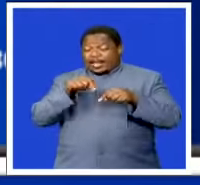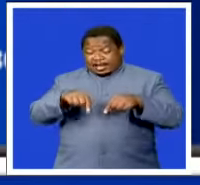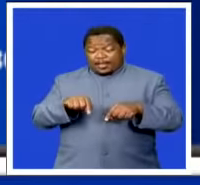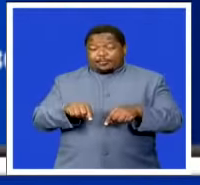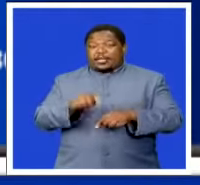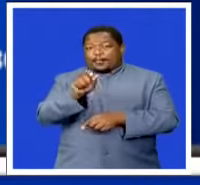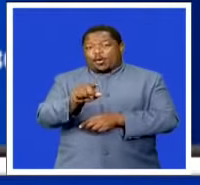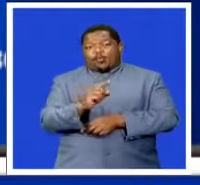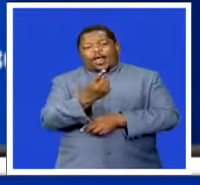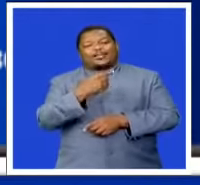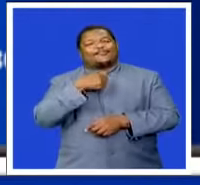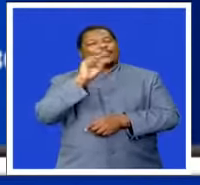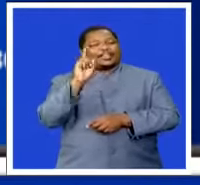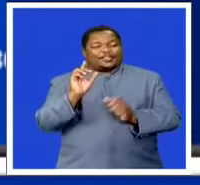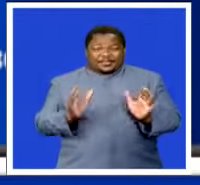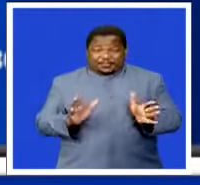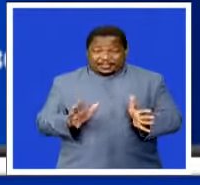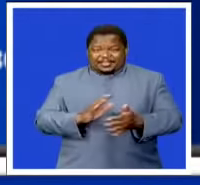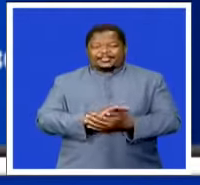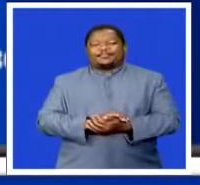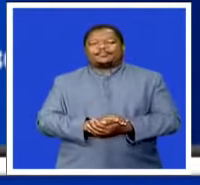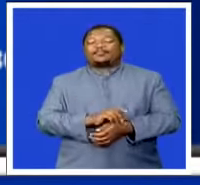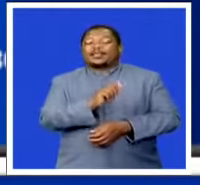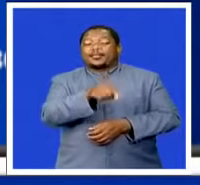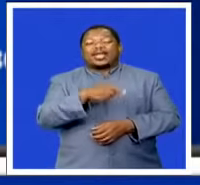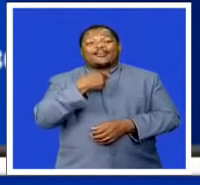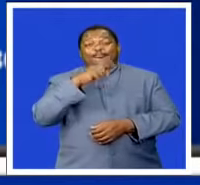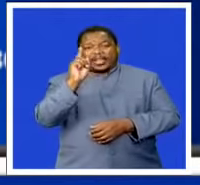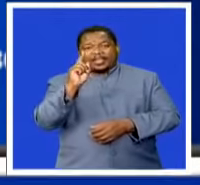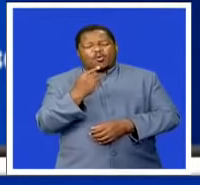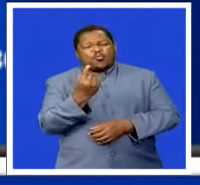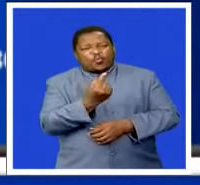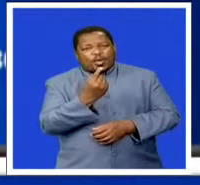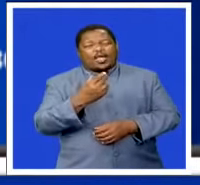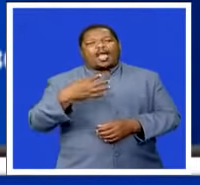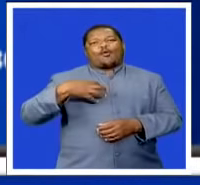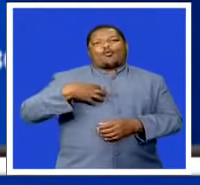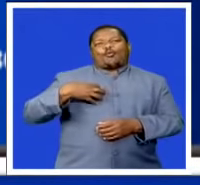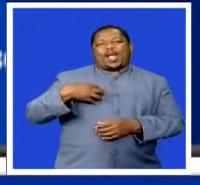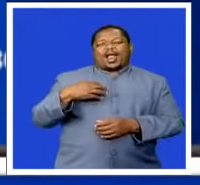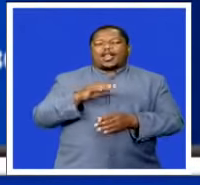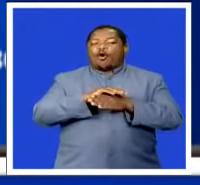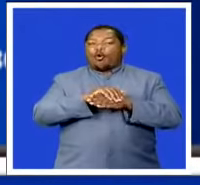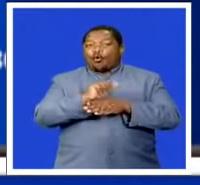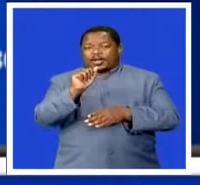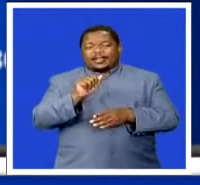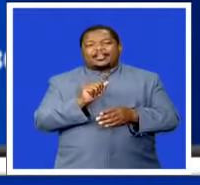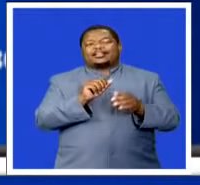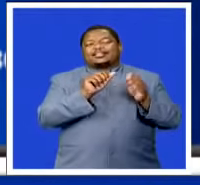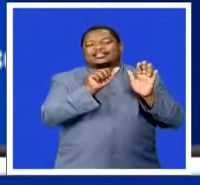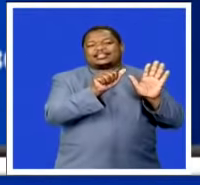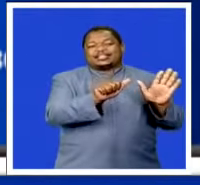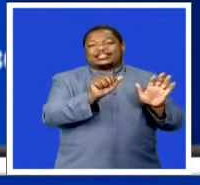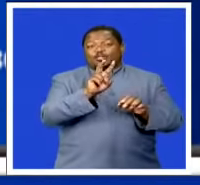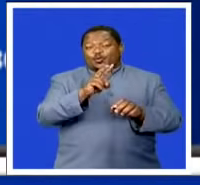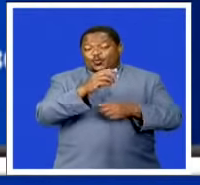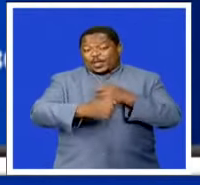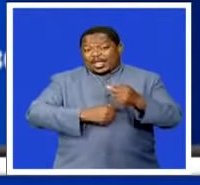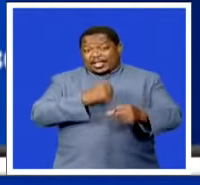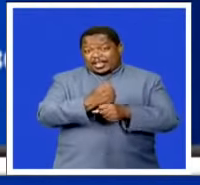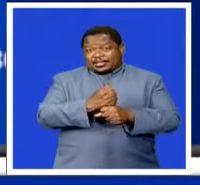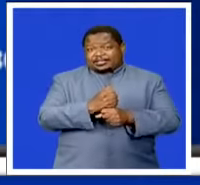emhlabeni lomuhla. Kanike lona losishiyile umake loneminyaka lengemashumi noma ke lengemashumi lasithupha namibili